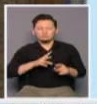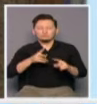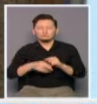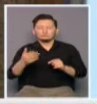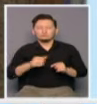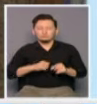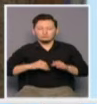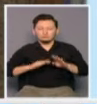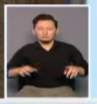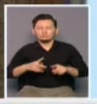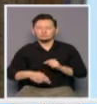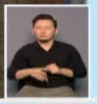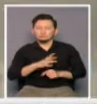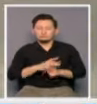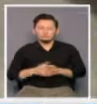обрезание для детей.